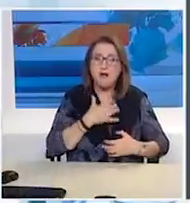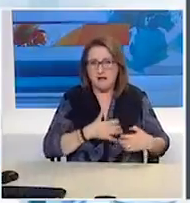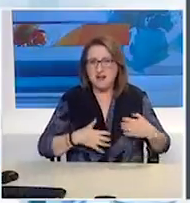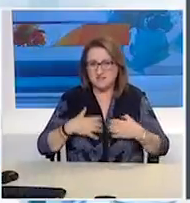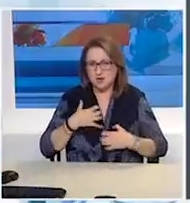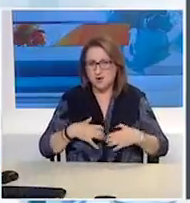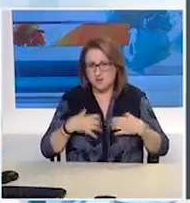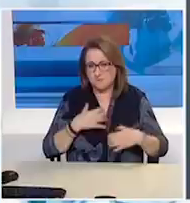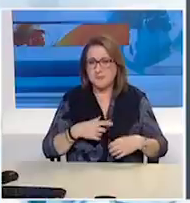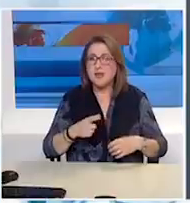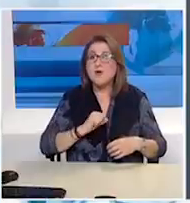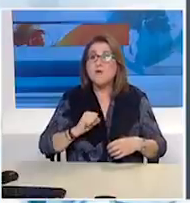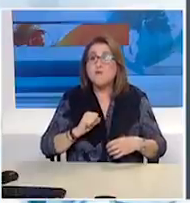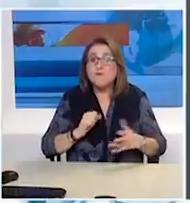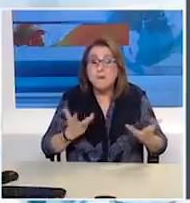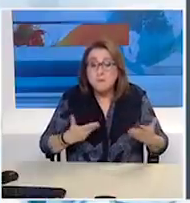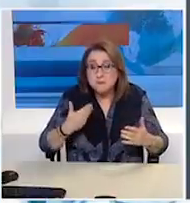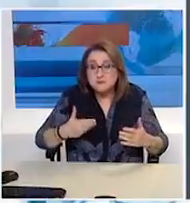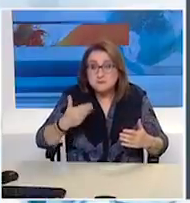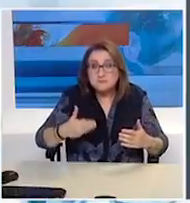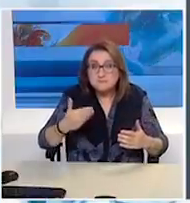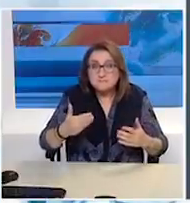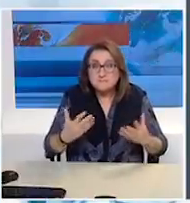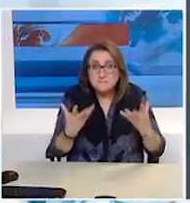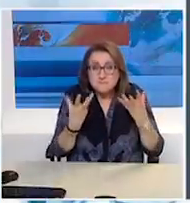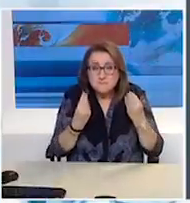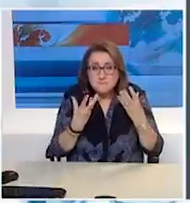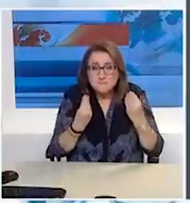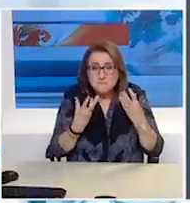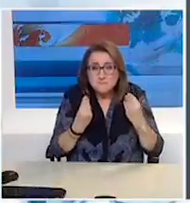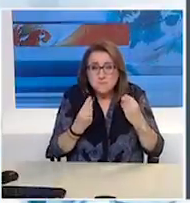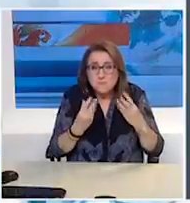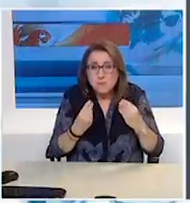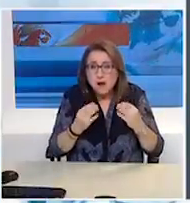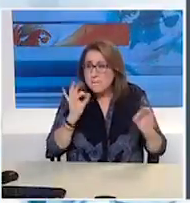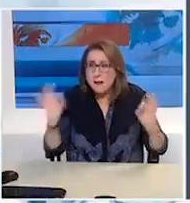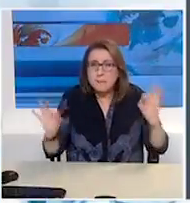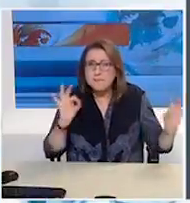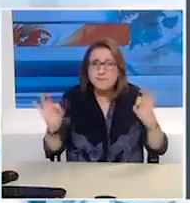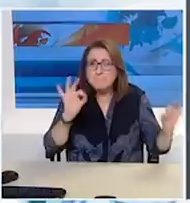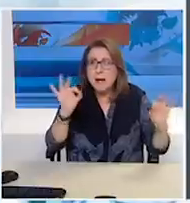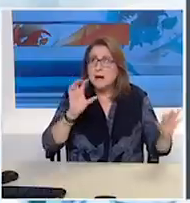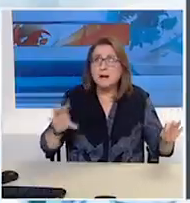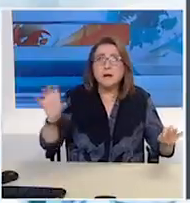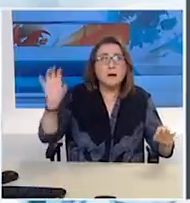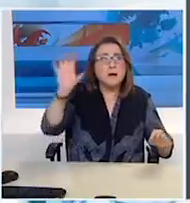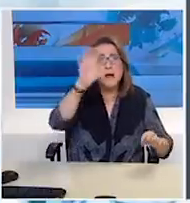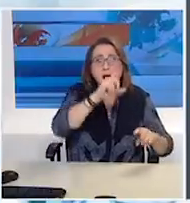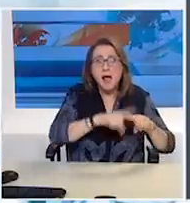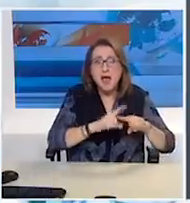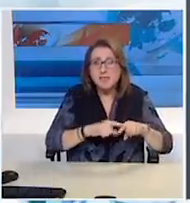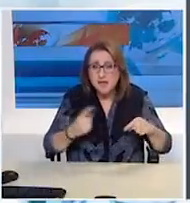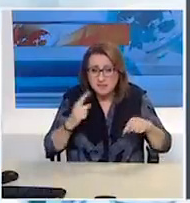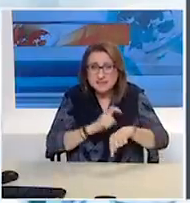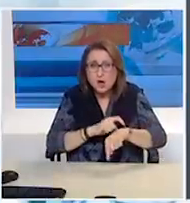μην γίνει πρακτικά αδύνατο αυτό όταν έχουμε πολλαπλές ταυτόχρονα επιδημίες σε πολλά διαφορετικά μέρη, οι